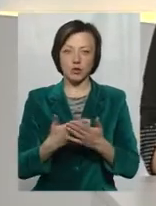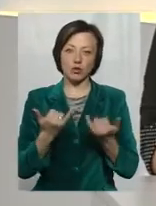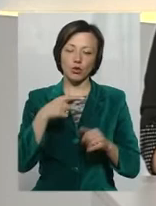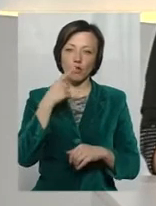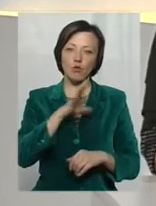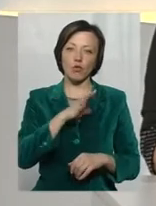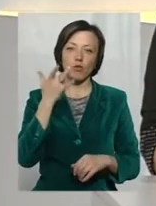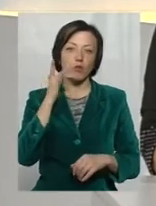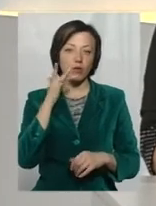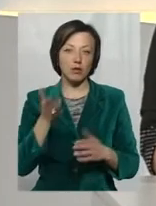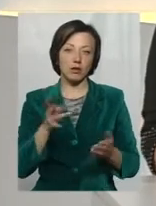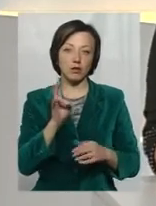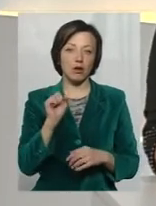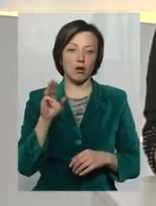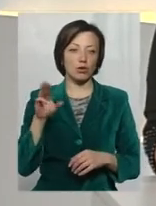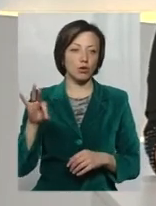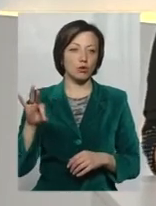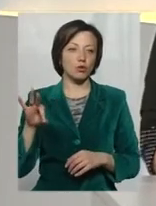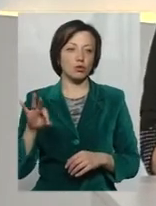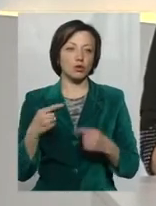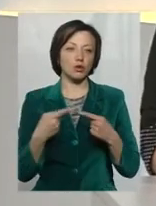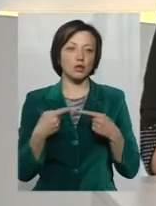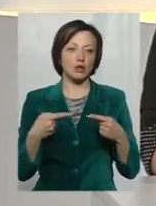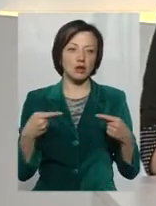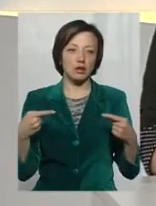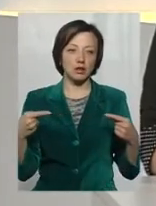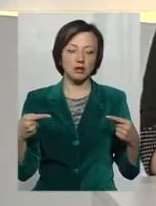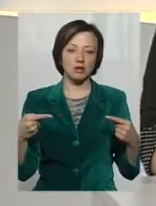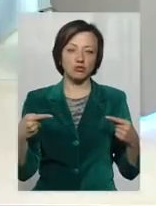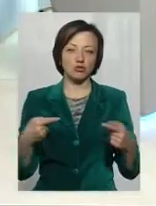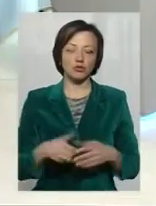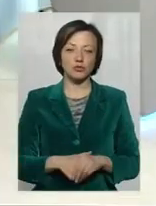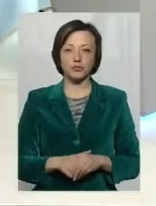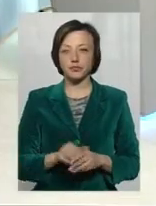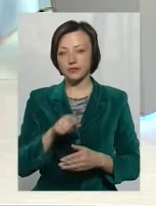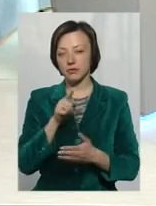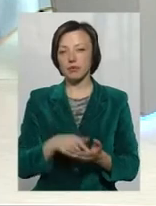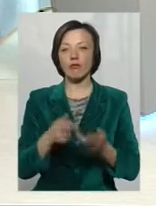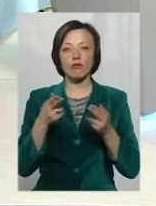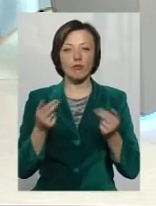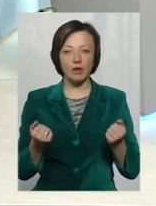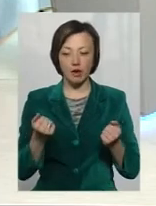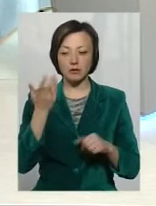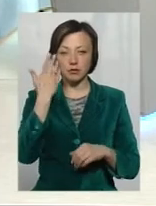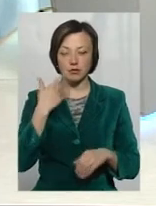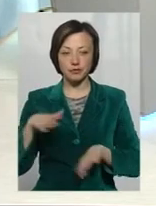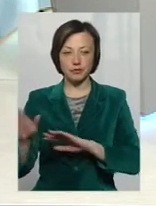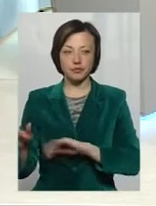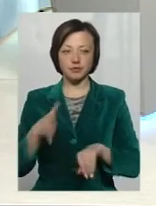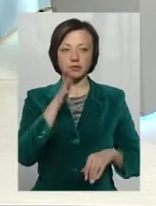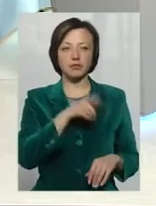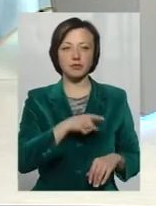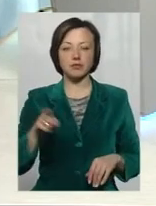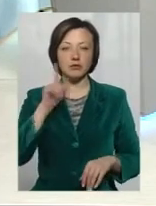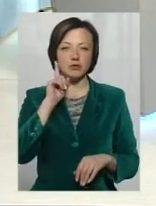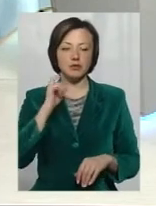про НАТО і її такі структурні моменти. Да, після проходження курсу молодого